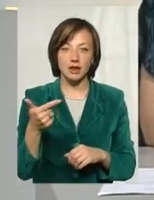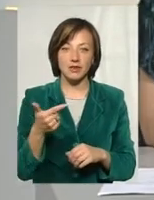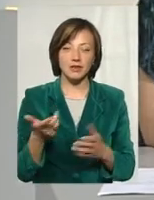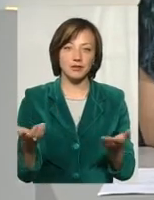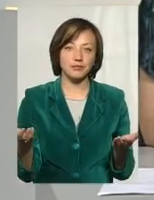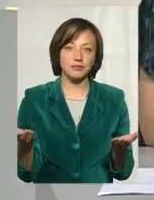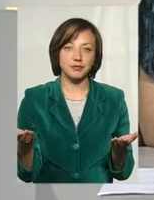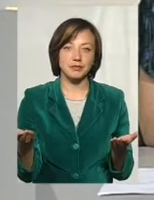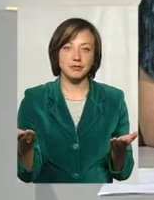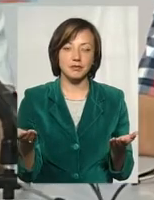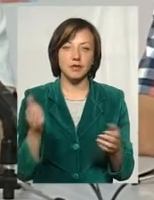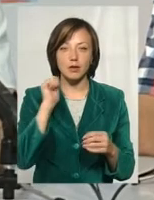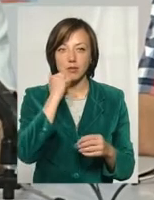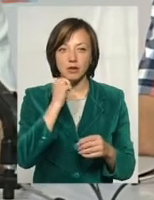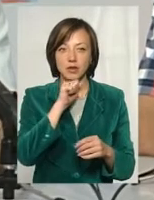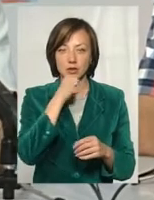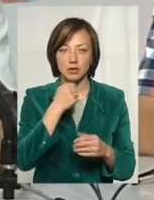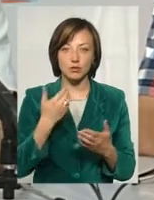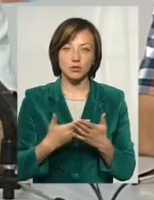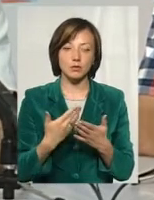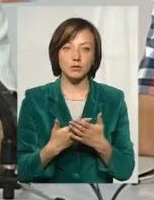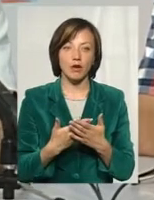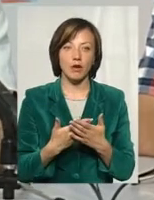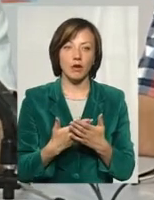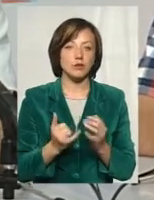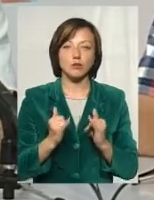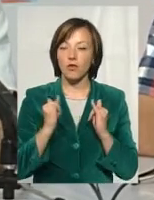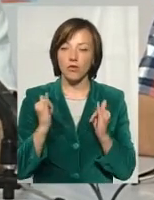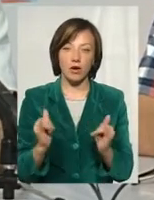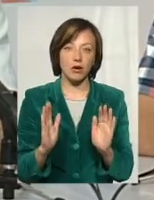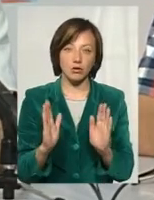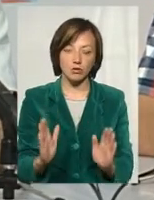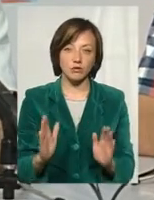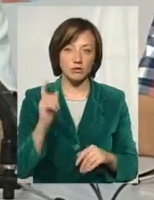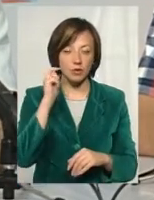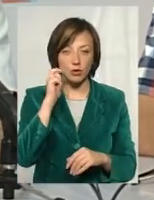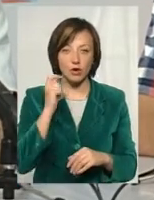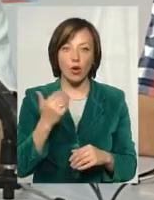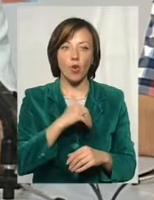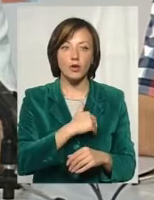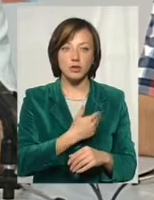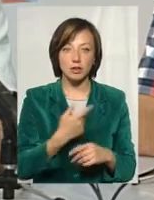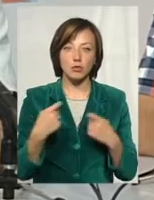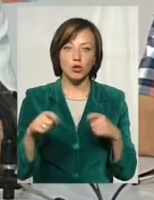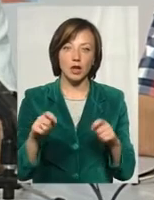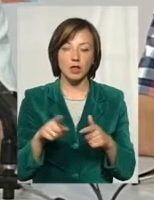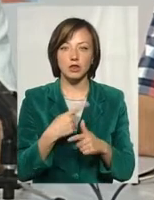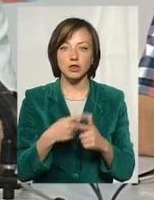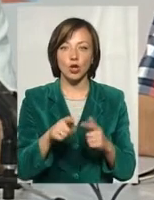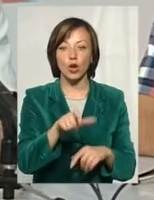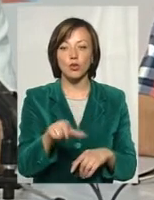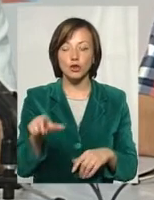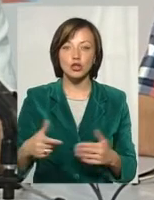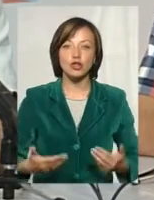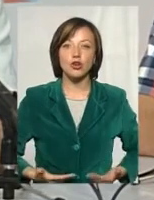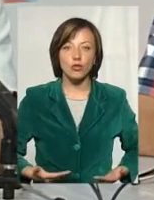спираються на тих, скажімо, бабушок, дідушок зі всією повагою до поважного віку їхнього, які хотіли би продати, чи ті люди, які